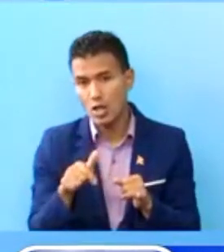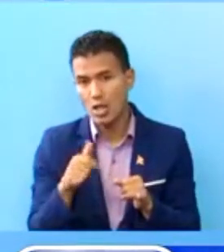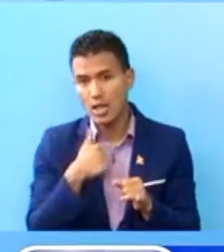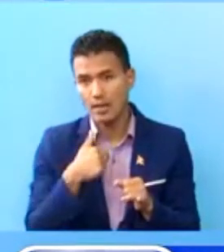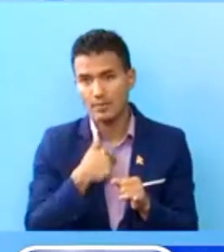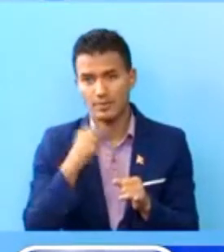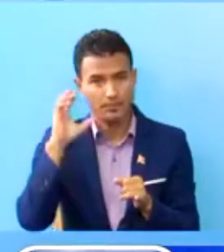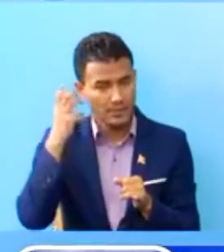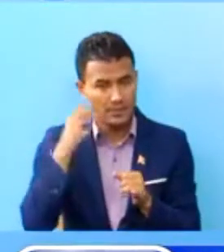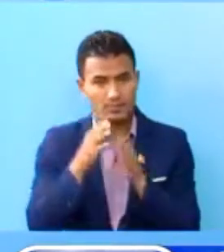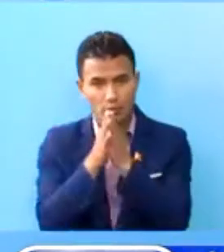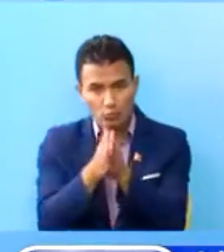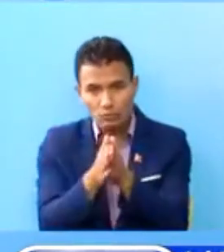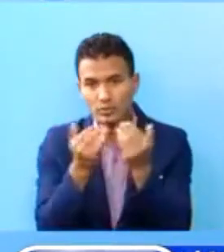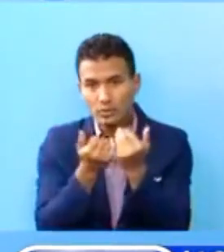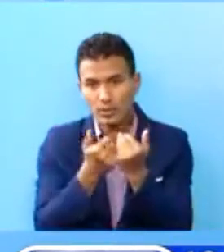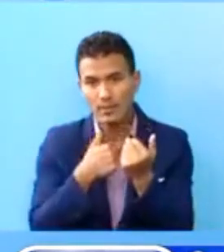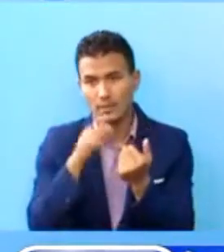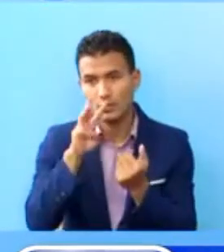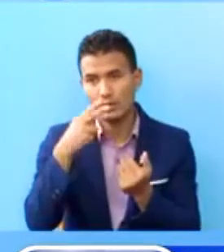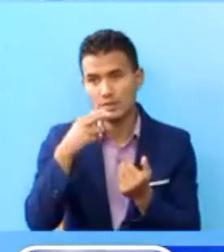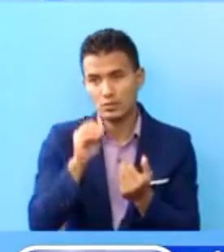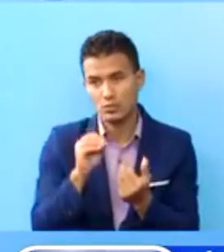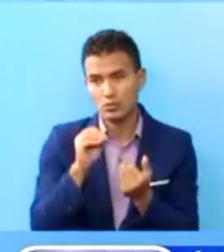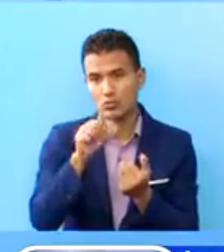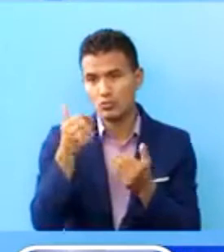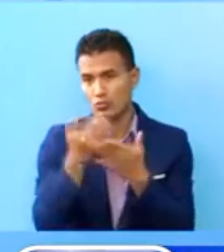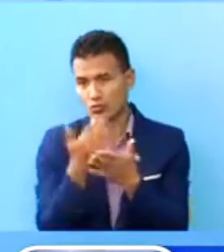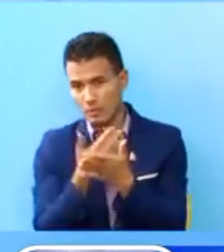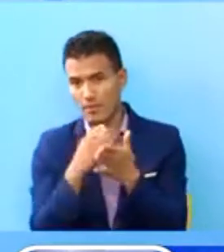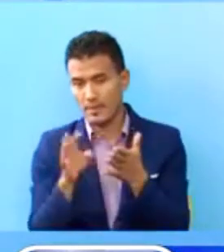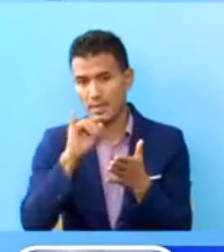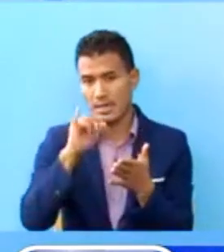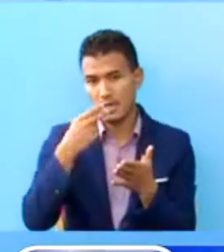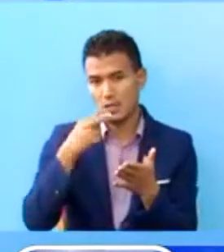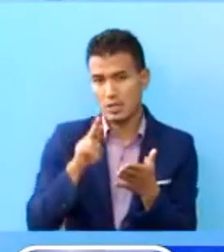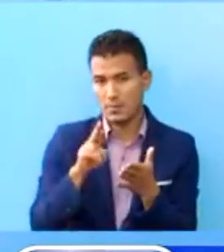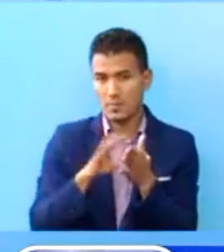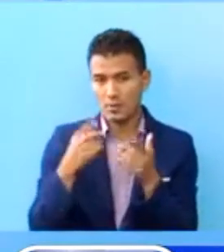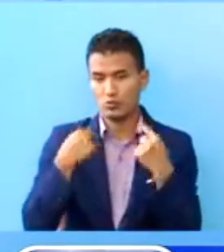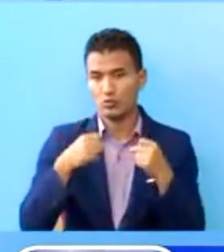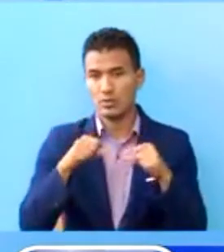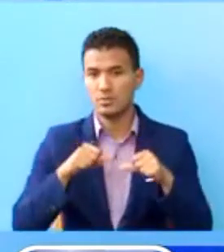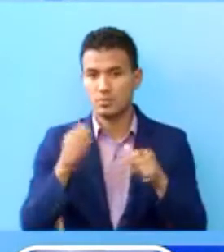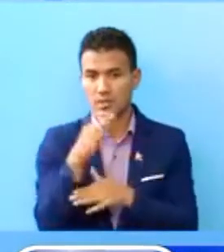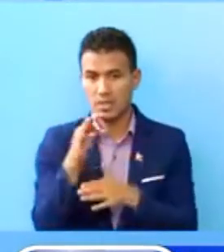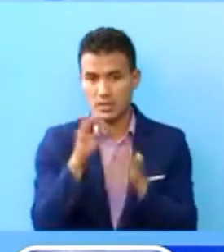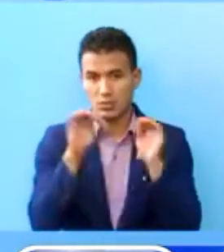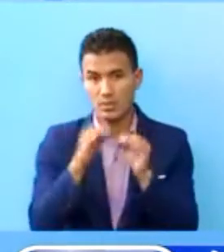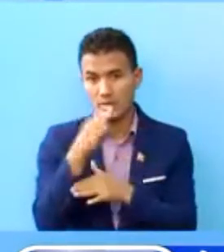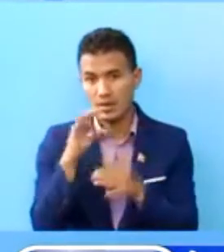अझै हामीले विदेशमा अनुरोध गरेर हामीले डब्लुएचओ अथवा अरू सङ्घ संस्था मार्फत आइएचआरको मार्फत स्वास्थ्य मन्त्रालय अथवा सम्बन्धित